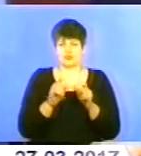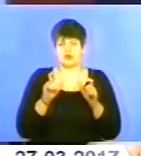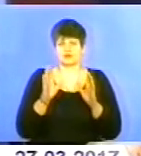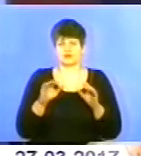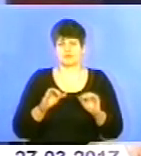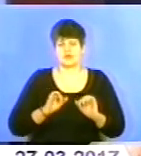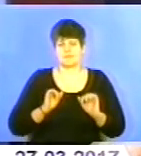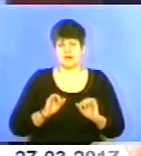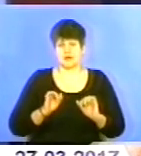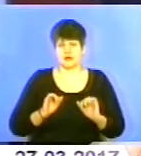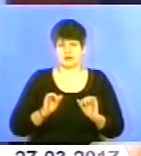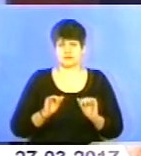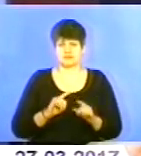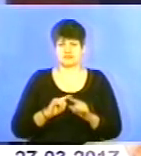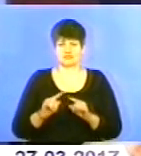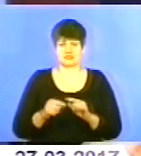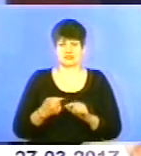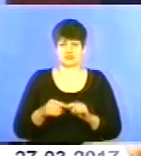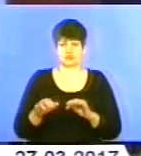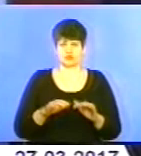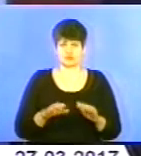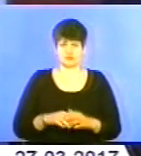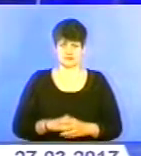намагатися донести, прискорити цей процес.